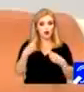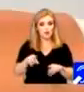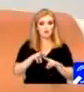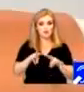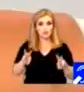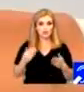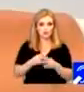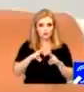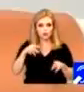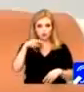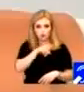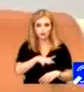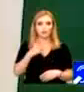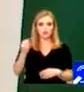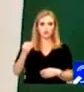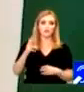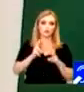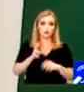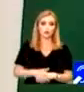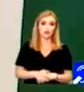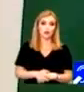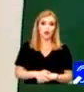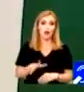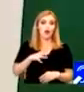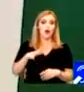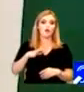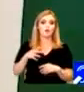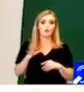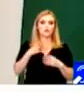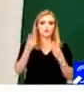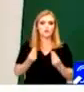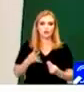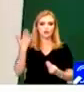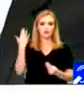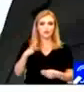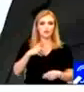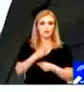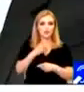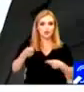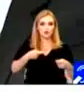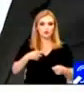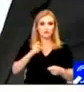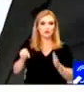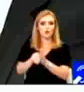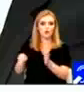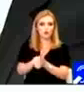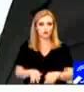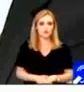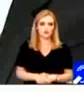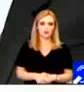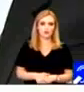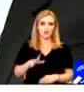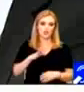miniștri ai economiei, comunicațiilor și industriilor. Remanierile survin la câteva zile după ce Lukashenko a criticat guvernul pentru corupție și pentru că